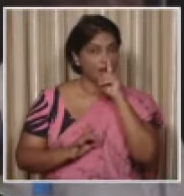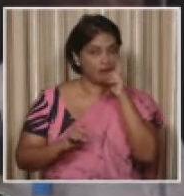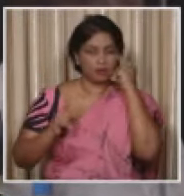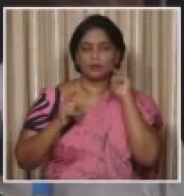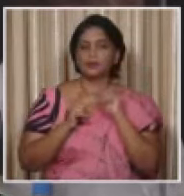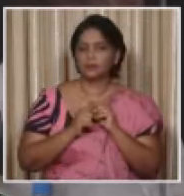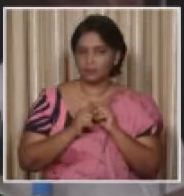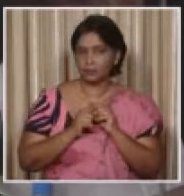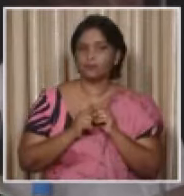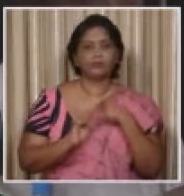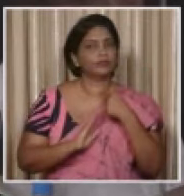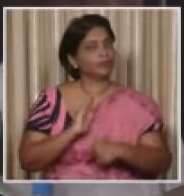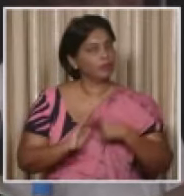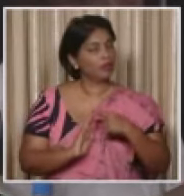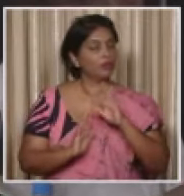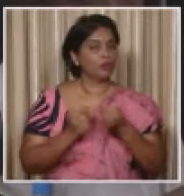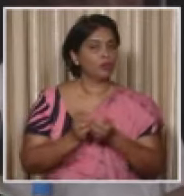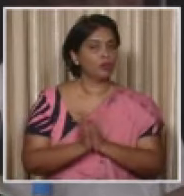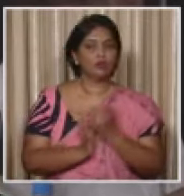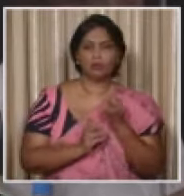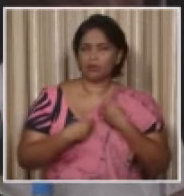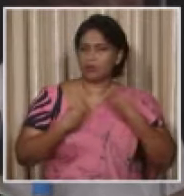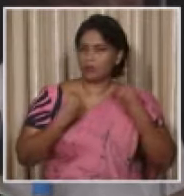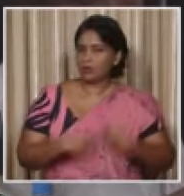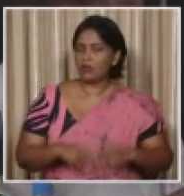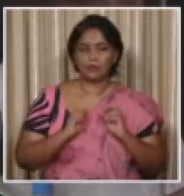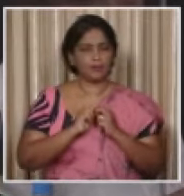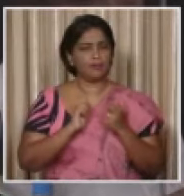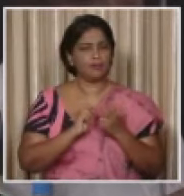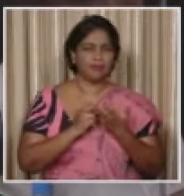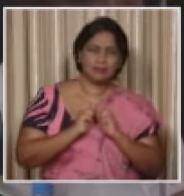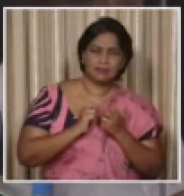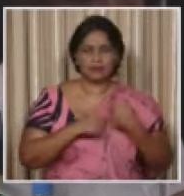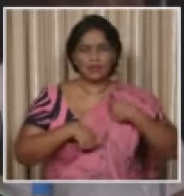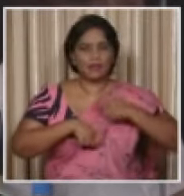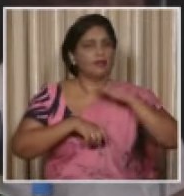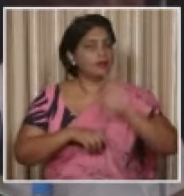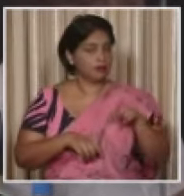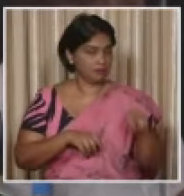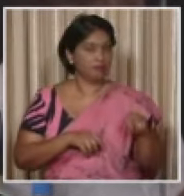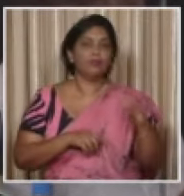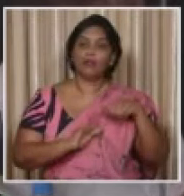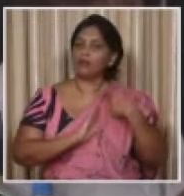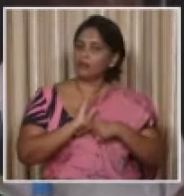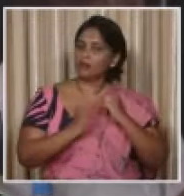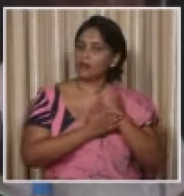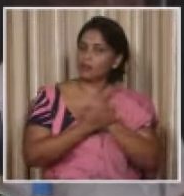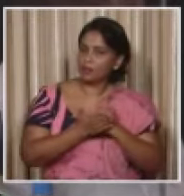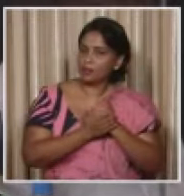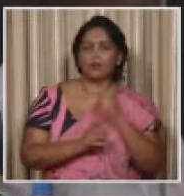සටහන ශ්‍රී ලංකාව තම ආර්ථික බිඳවැටීමේ ප්‍රතිවිපාක සමග පොරබන්දනින් සිටින අවස්ථාවක රට පුරා